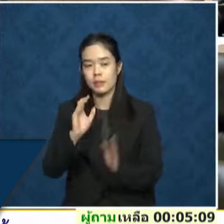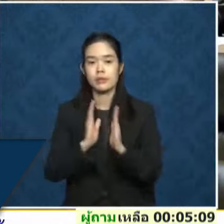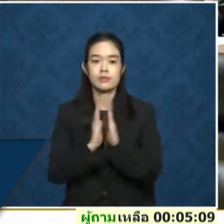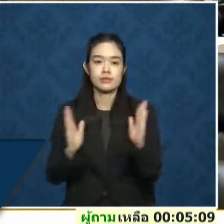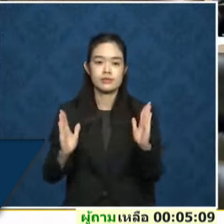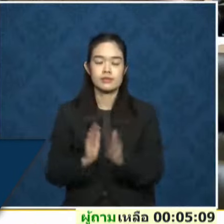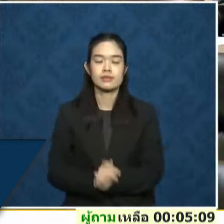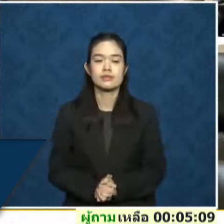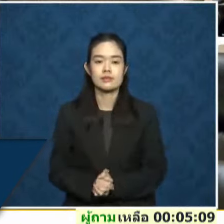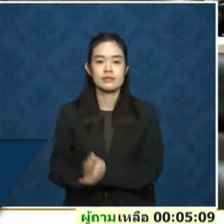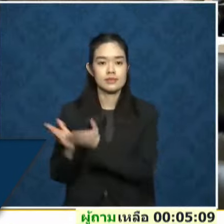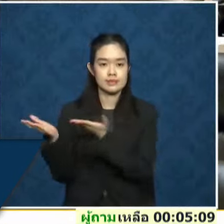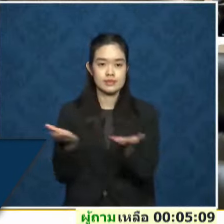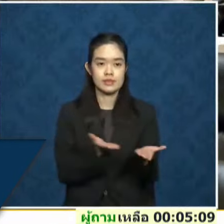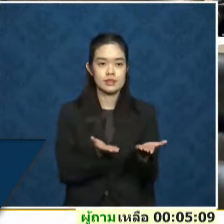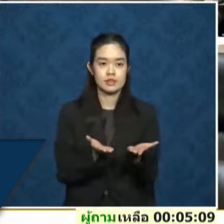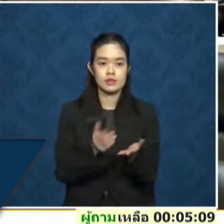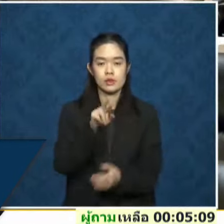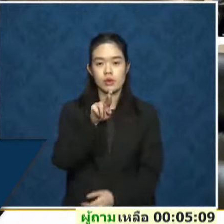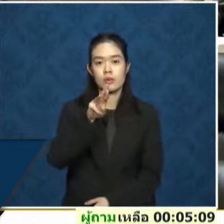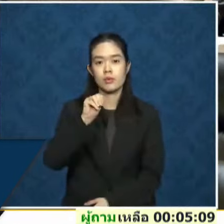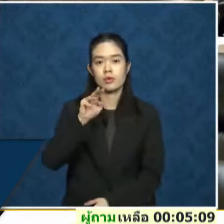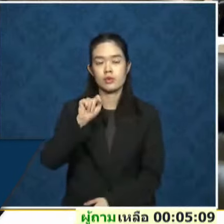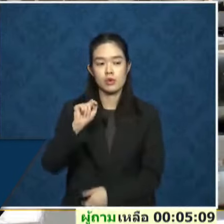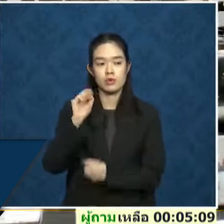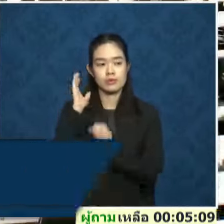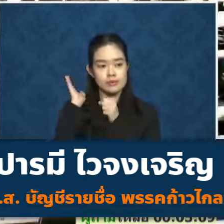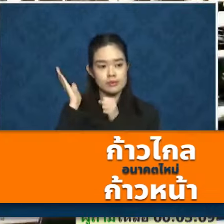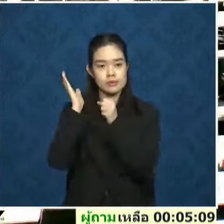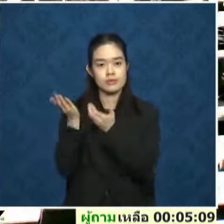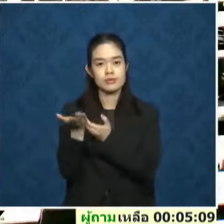ขอบคุณครับเชิญท่านรัฐมนตรีครับ